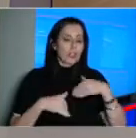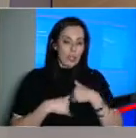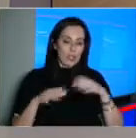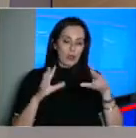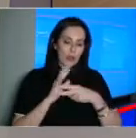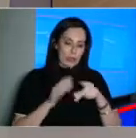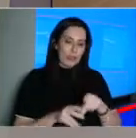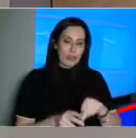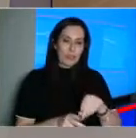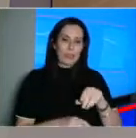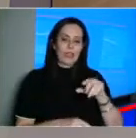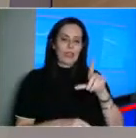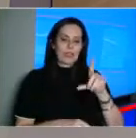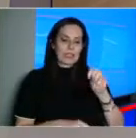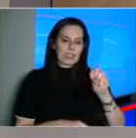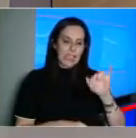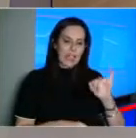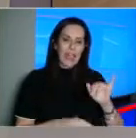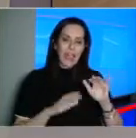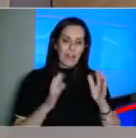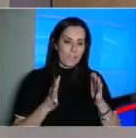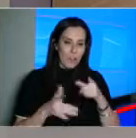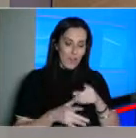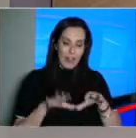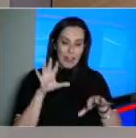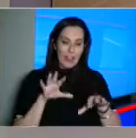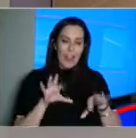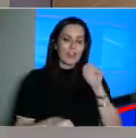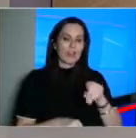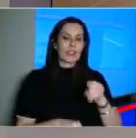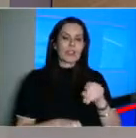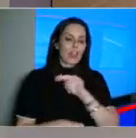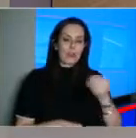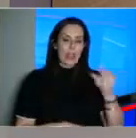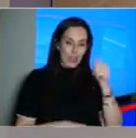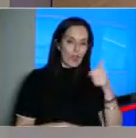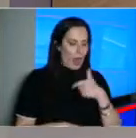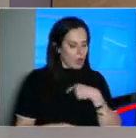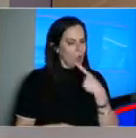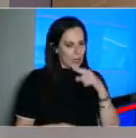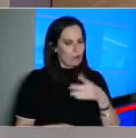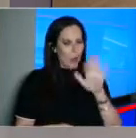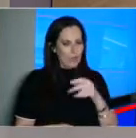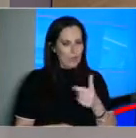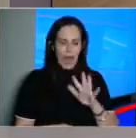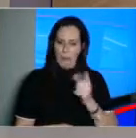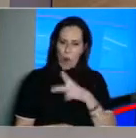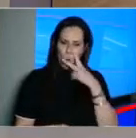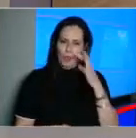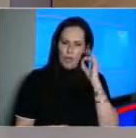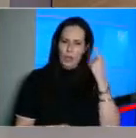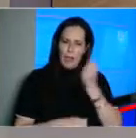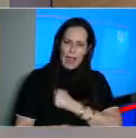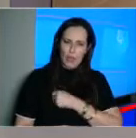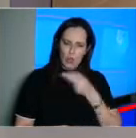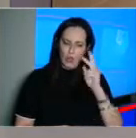לאורך כל השידור, יור סרי. איפה הן הנבחרות ההן? זה יהיה האייטם הראשון, כי אנחנו נדבר על זה עוד קצת. למה לא רואים נשים